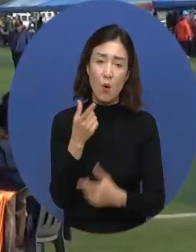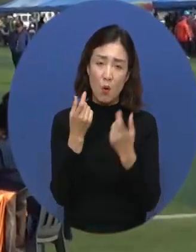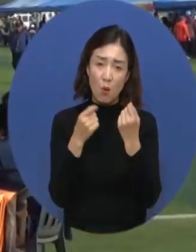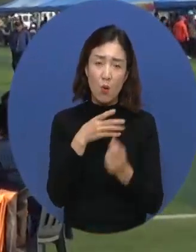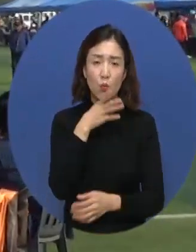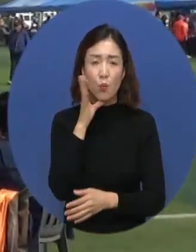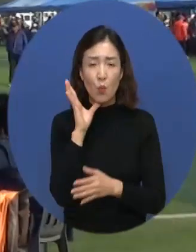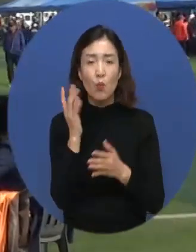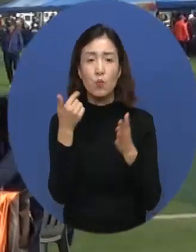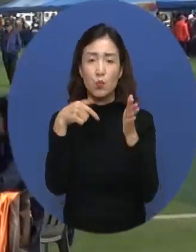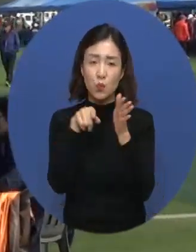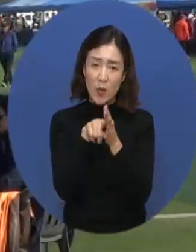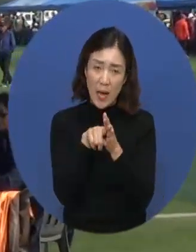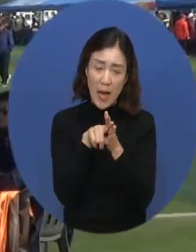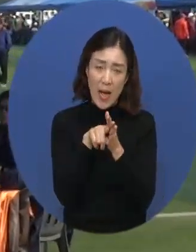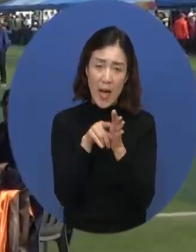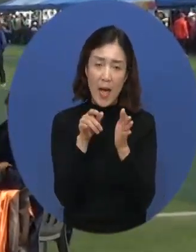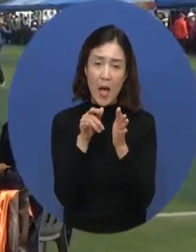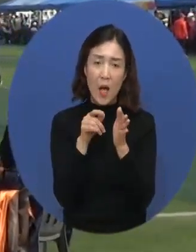노인분들을 위한 공연이